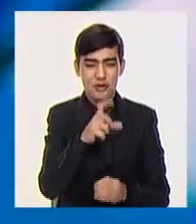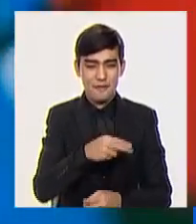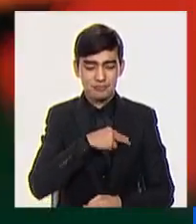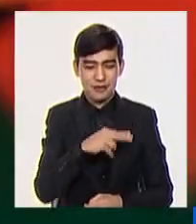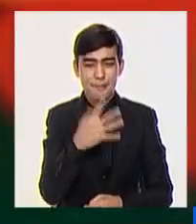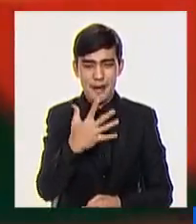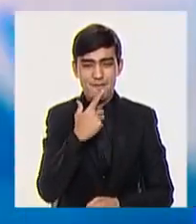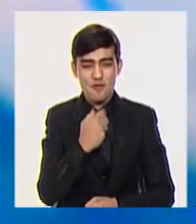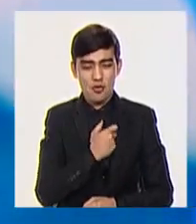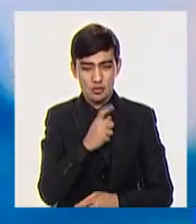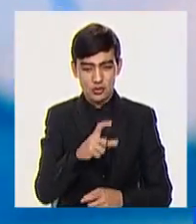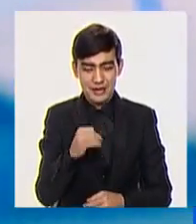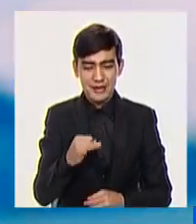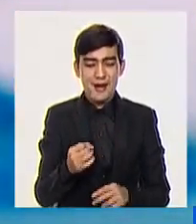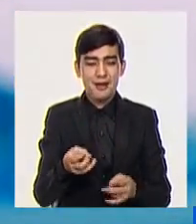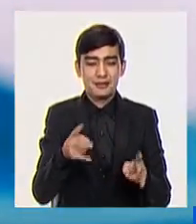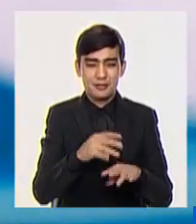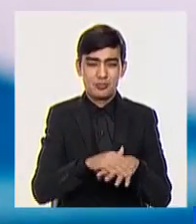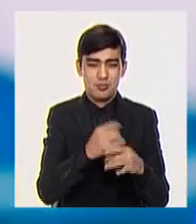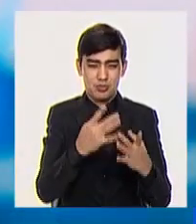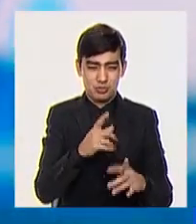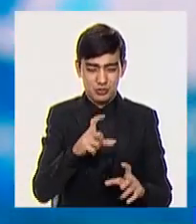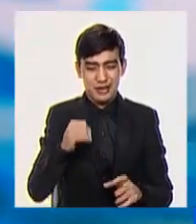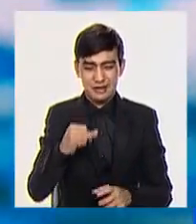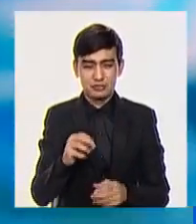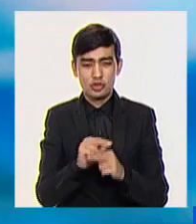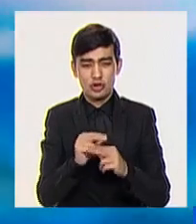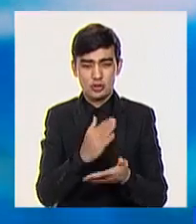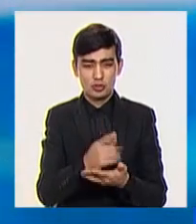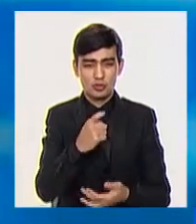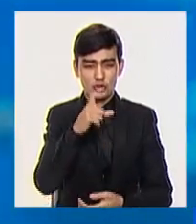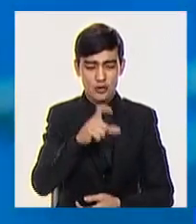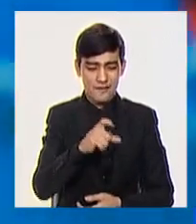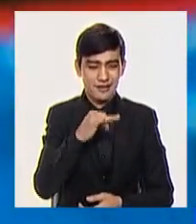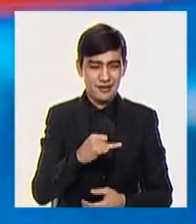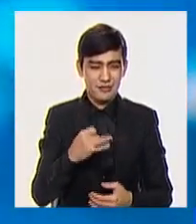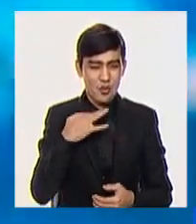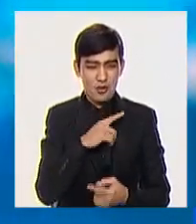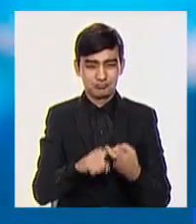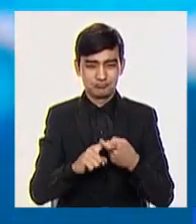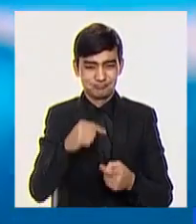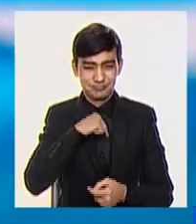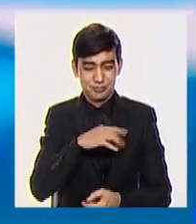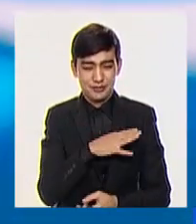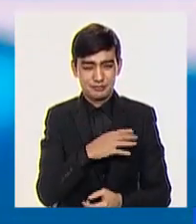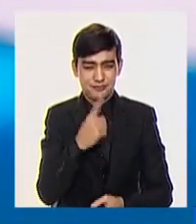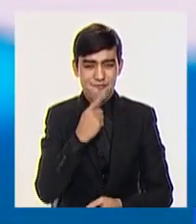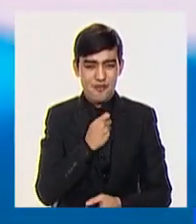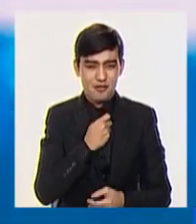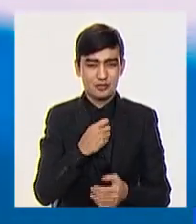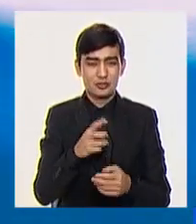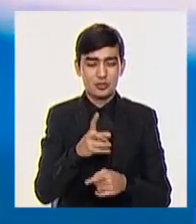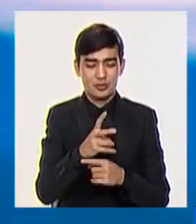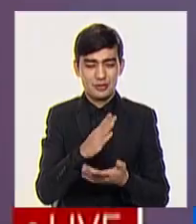них 5 военные, остальные гражданские. Сейчас лечение получает 100 человек. Многих носителей вируса выявили среди